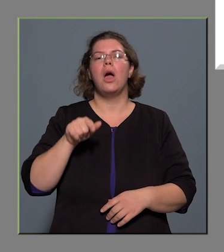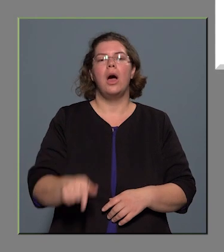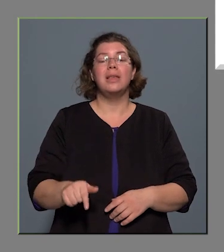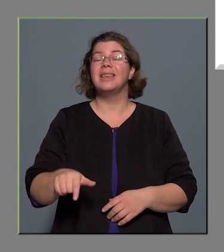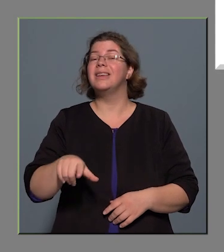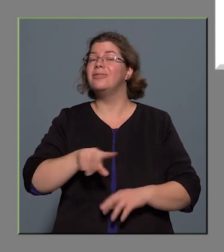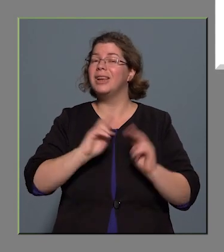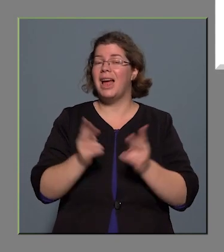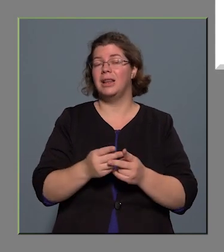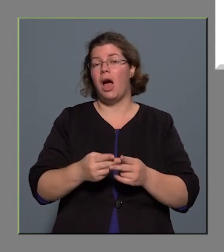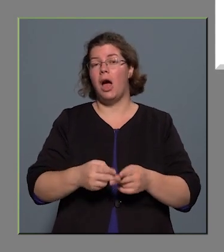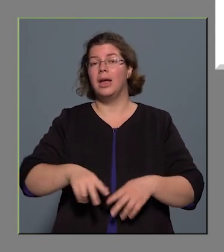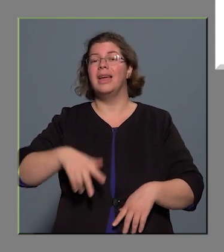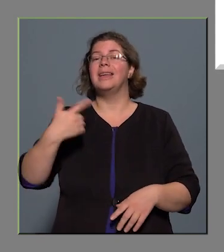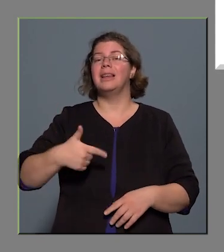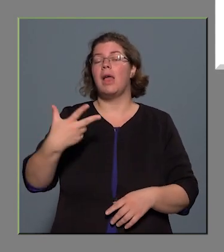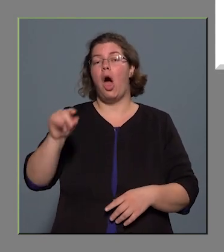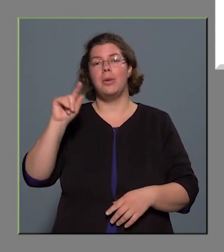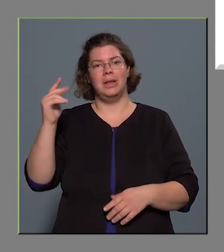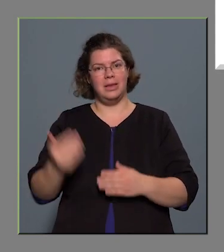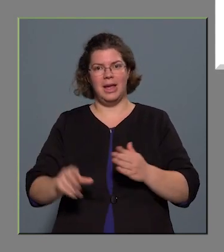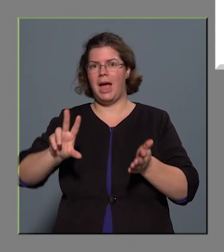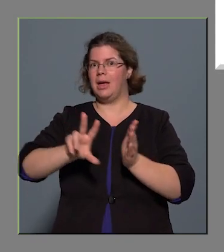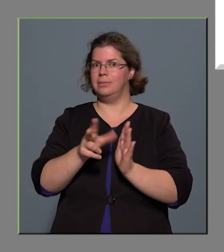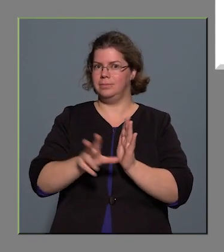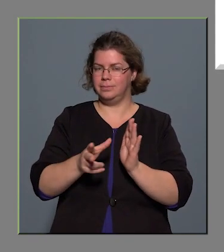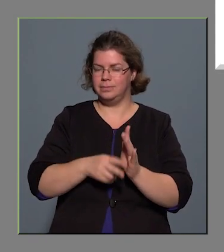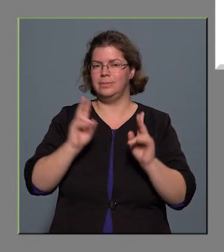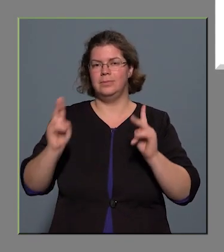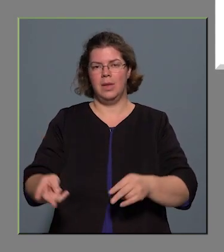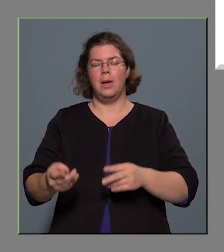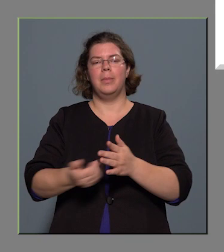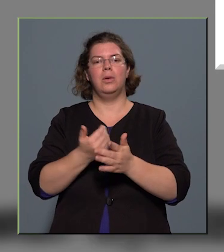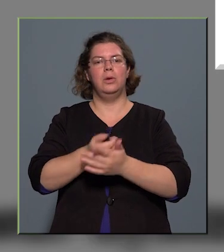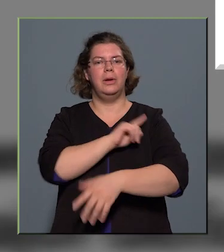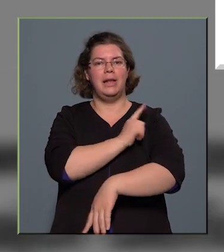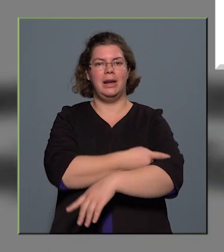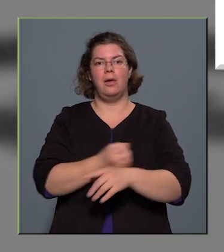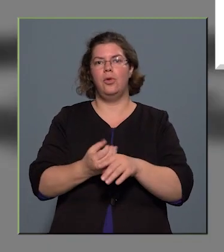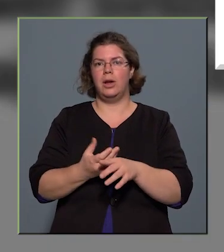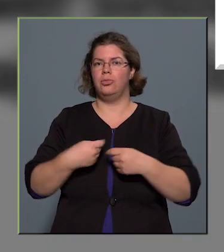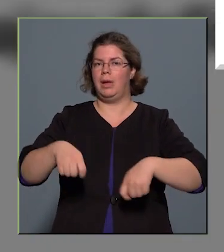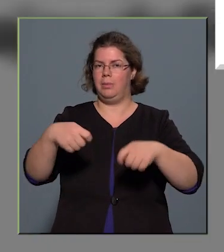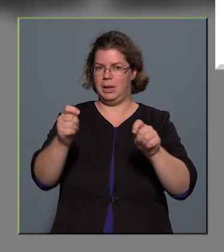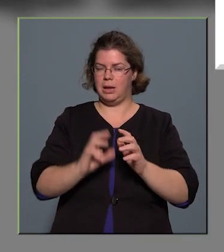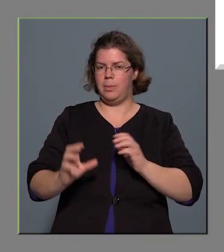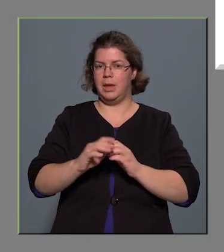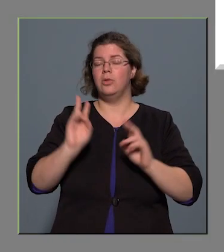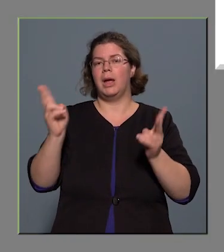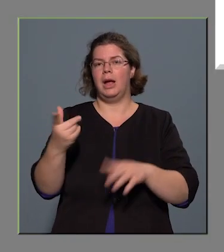kell háromszoroznia a megújuló energiaforrások beépített kapacitását, és meg kell dupláznia